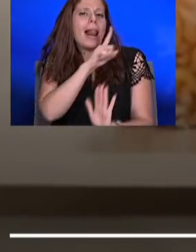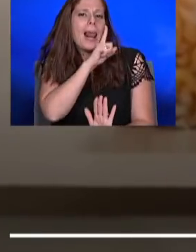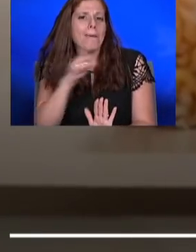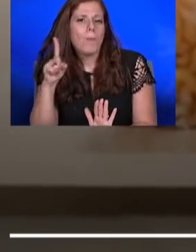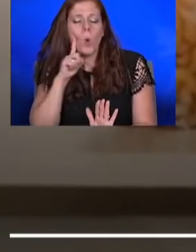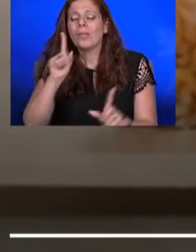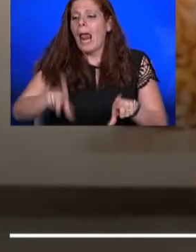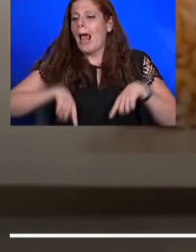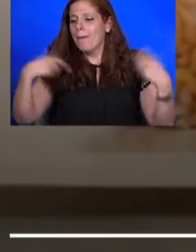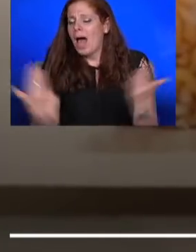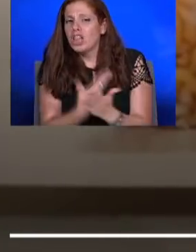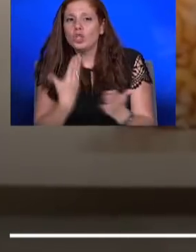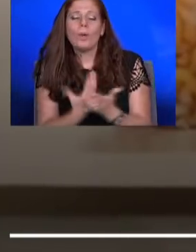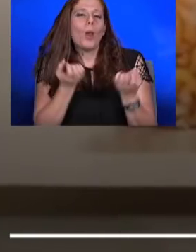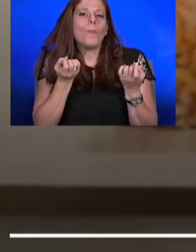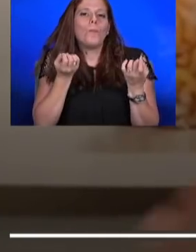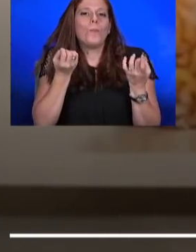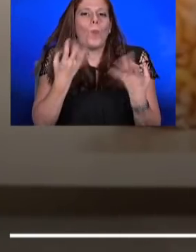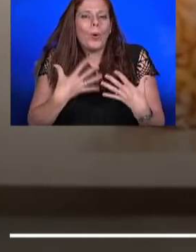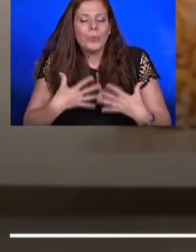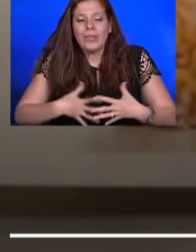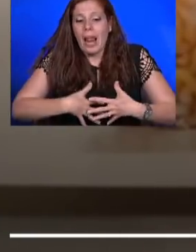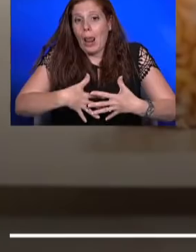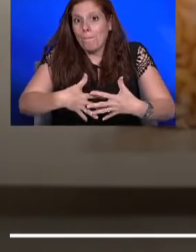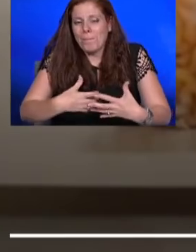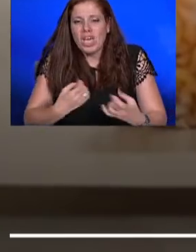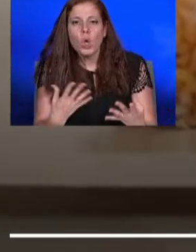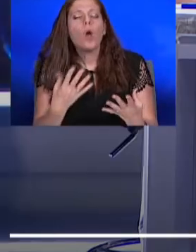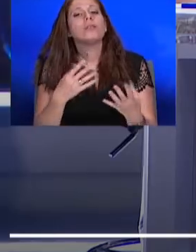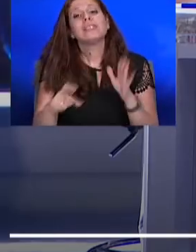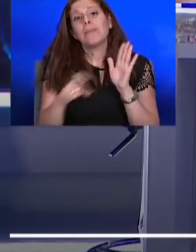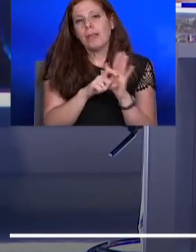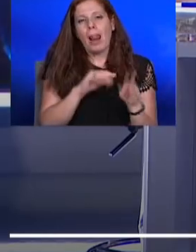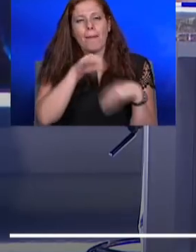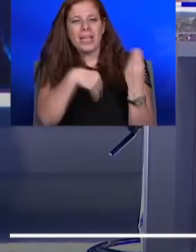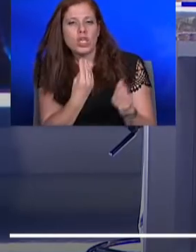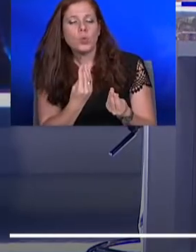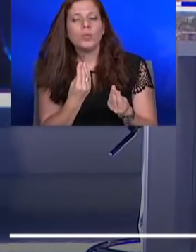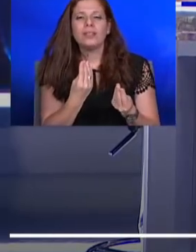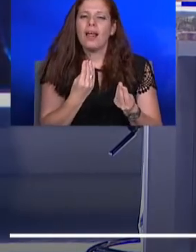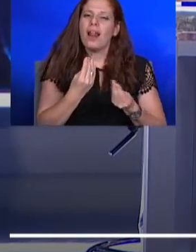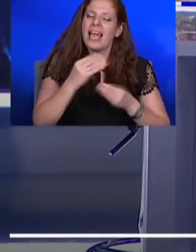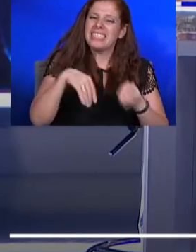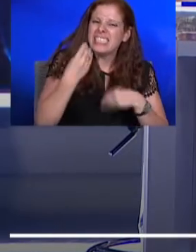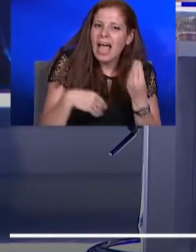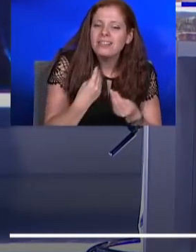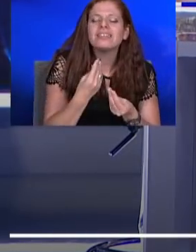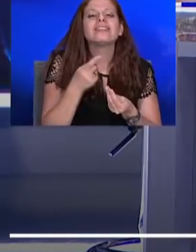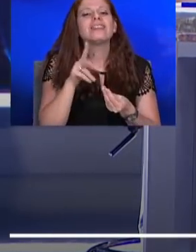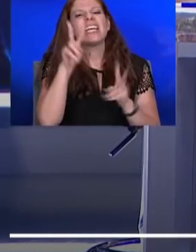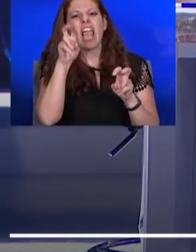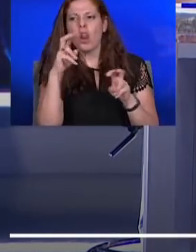לפריון. הם גם סמל למיניות, לסקס, וזה כאילו שני ניגודים, אבל צריך